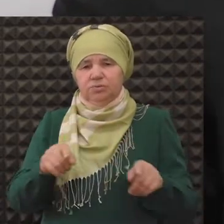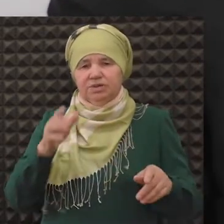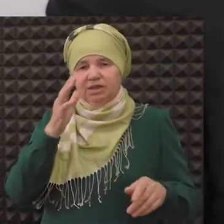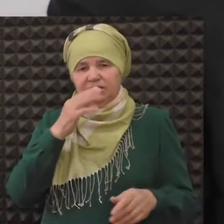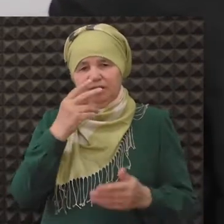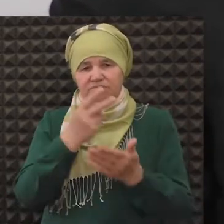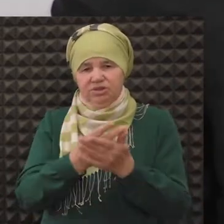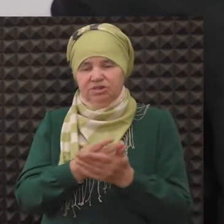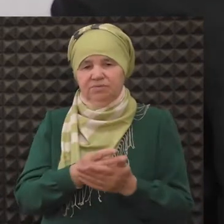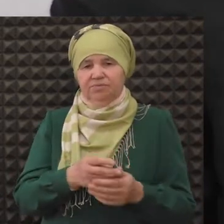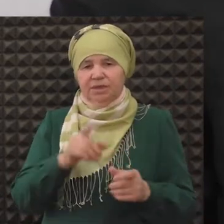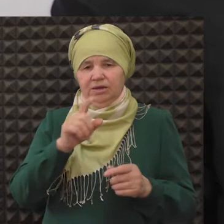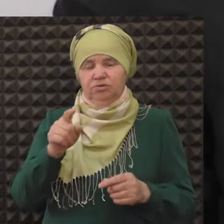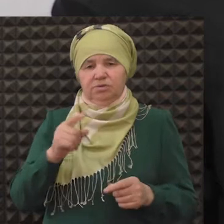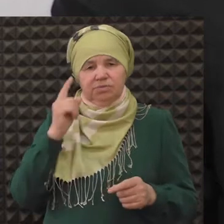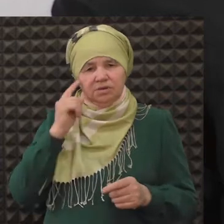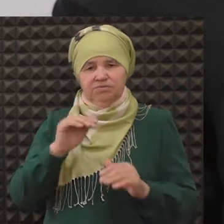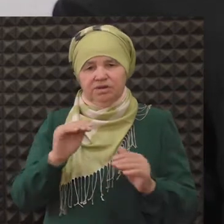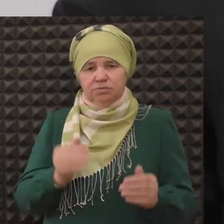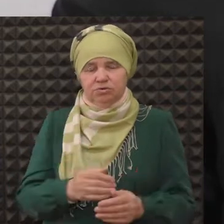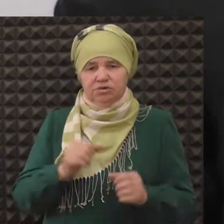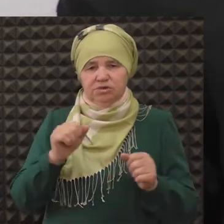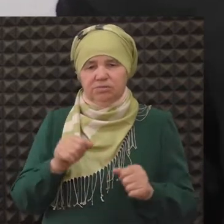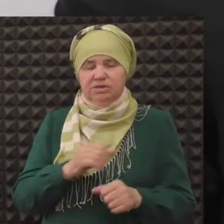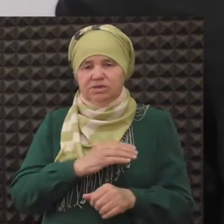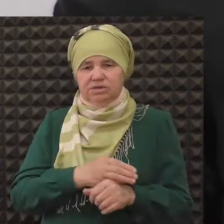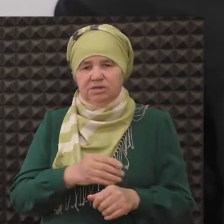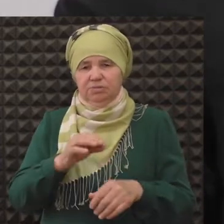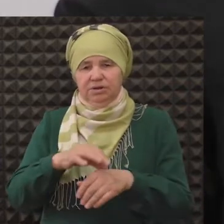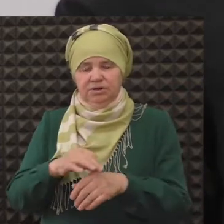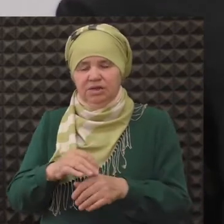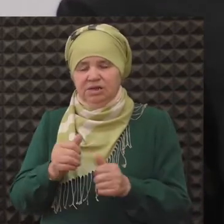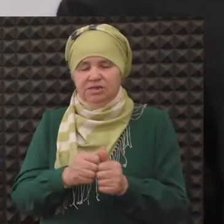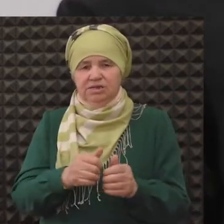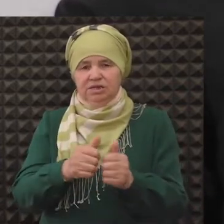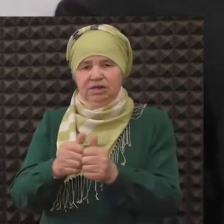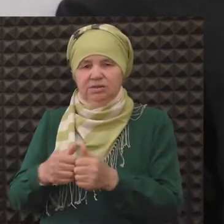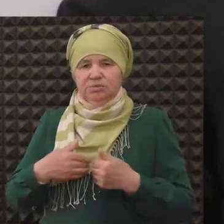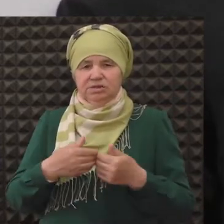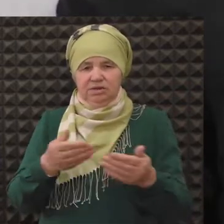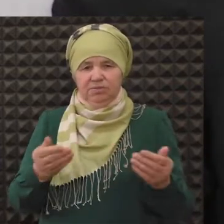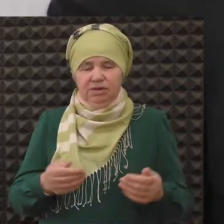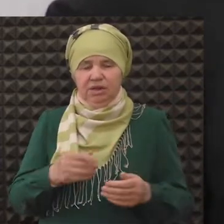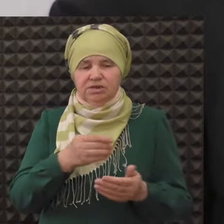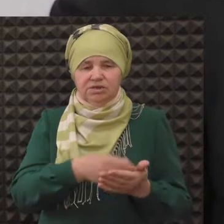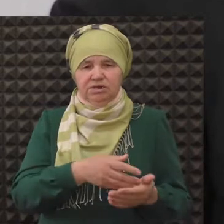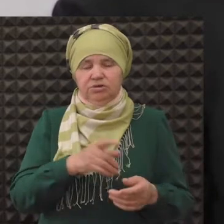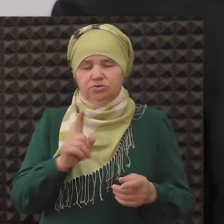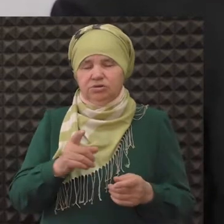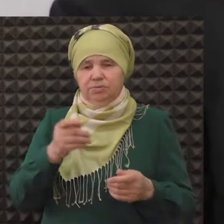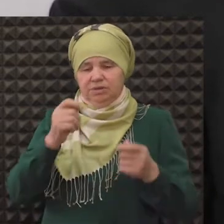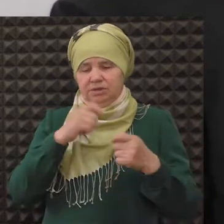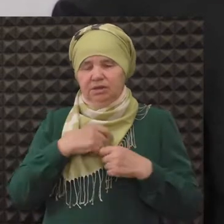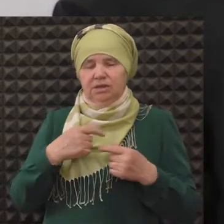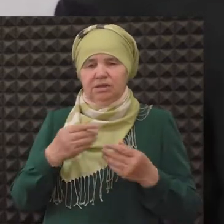когда видишь, люди с ограниченными возможностями сидят за соседними столами, то есть начинаешь ценить то, что тебе